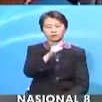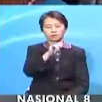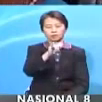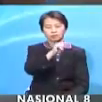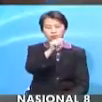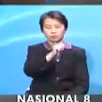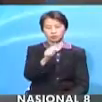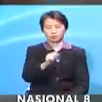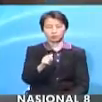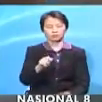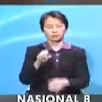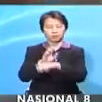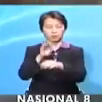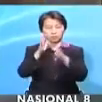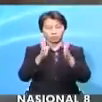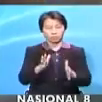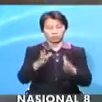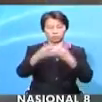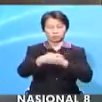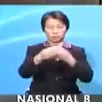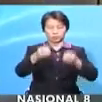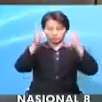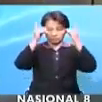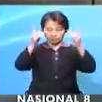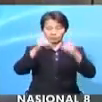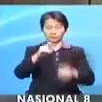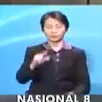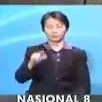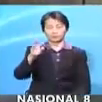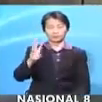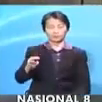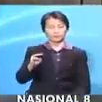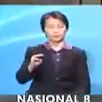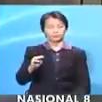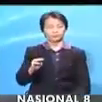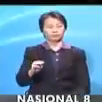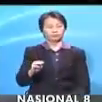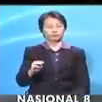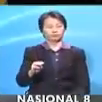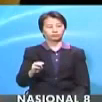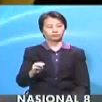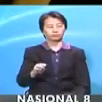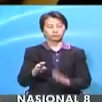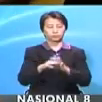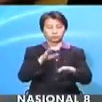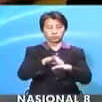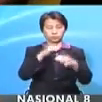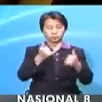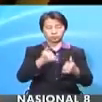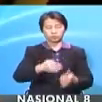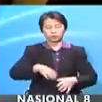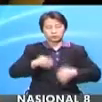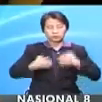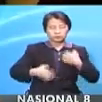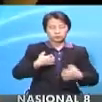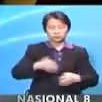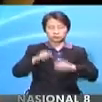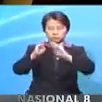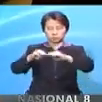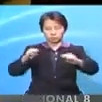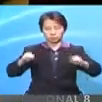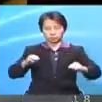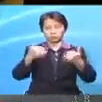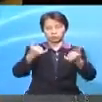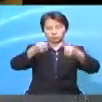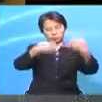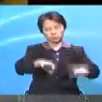menurut konser dari pejabat pendidikan gua musang rosmaizan Abdurrahman ketika ini emosi ahli keluarga murid SG